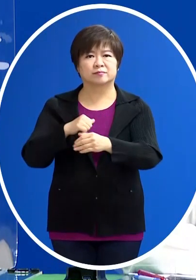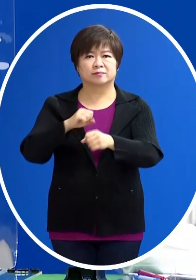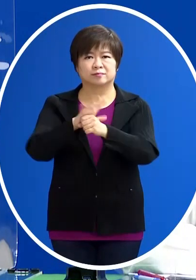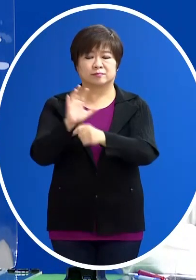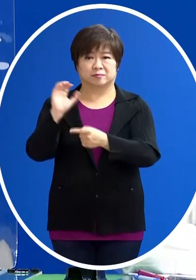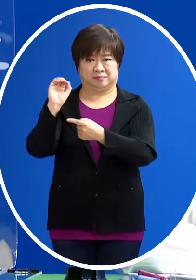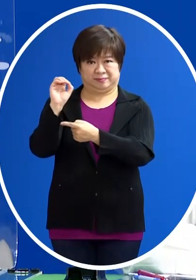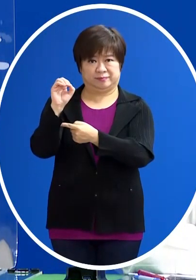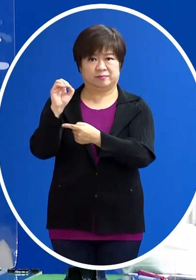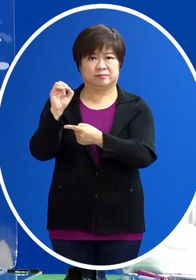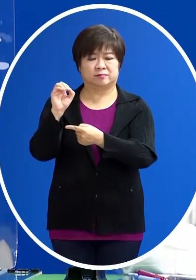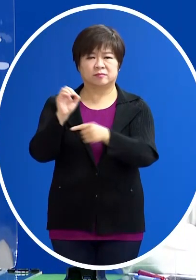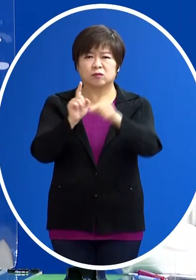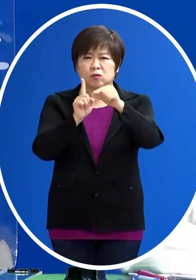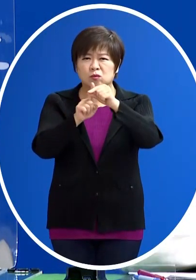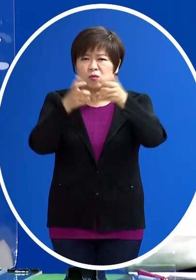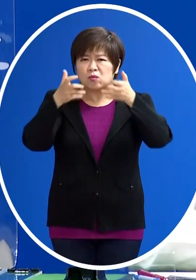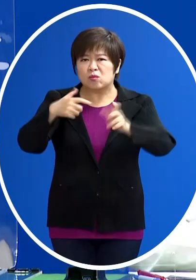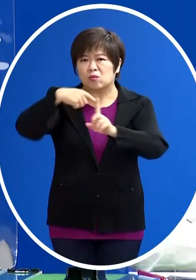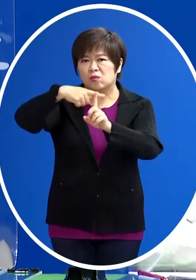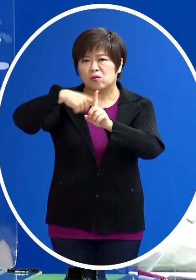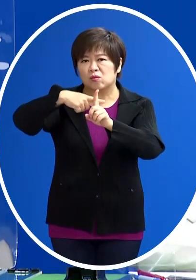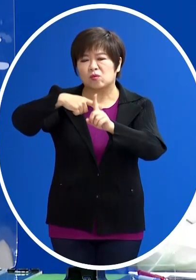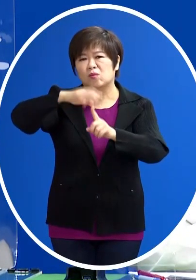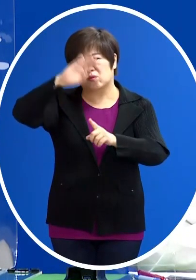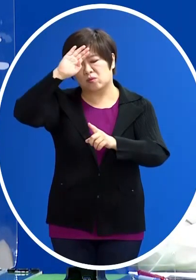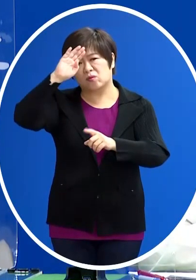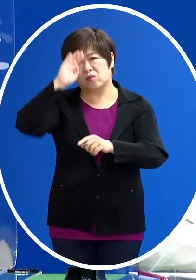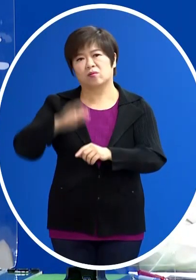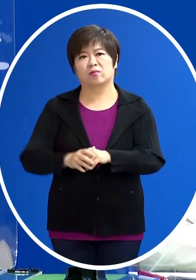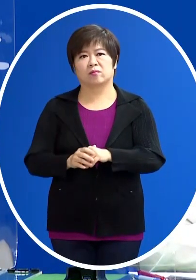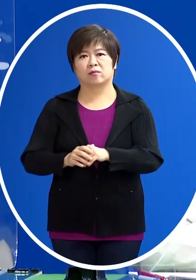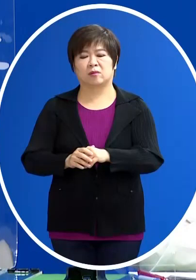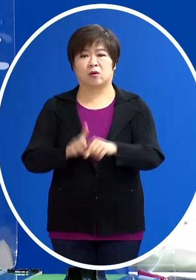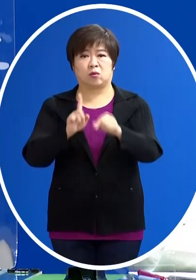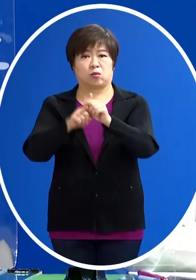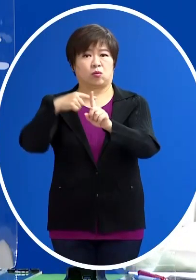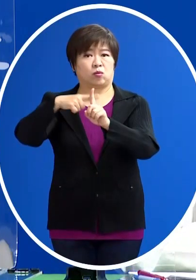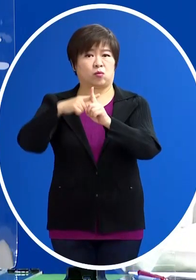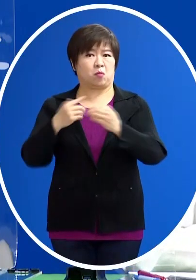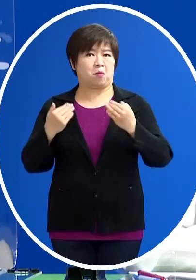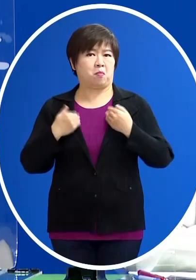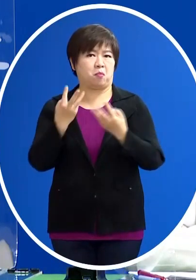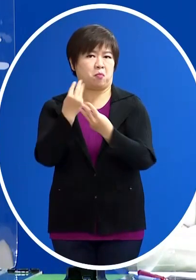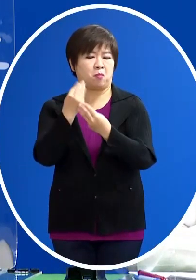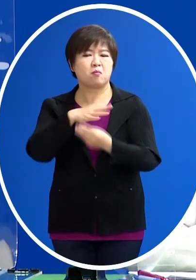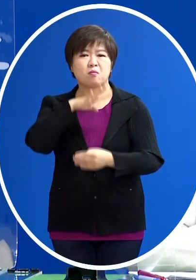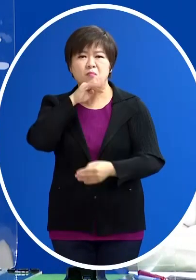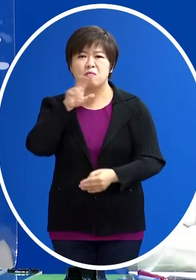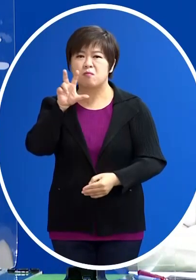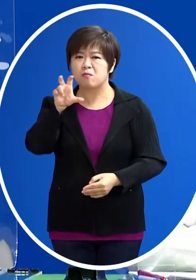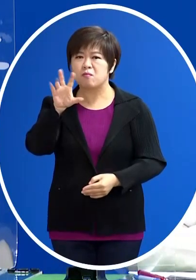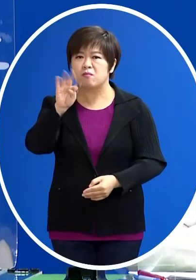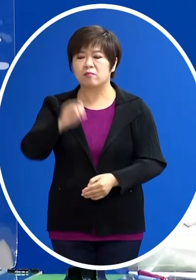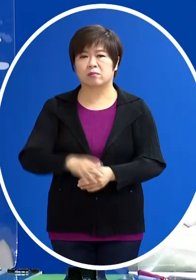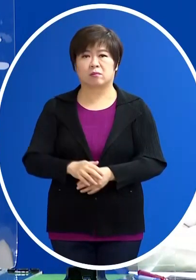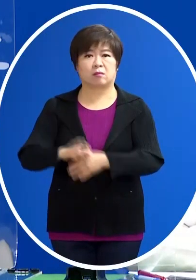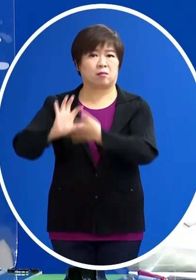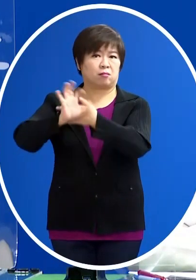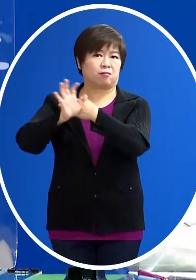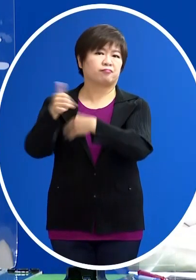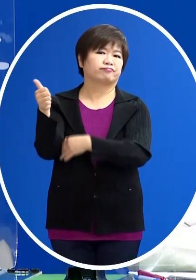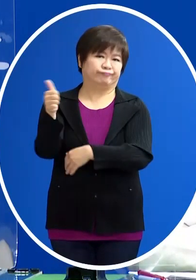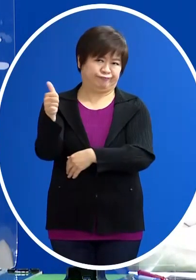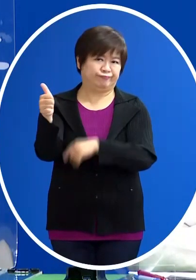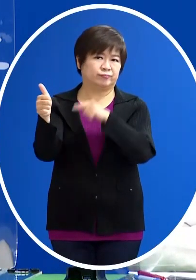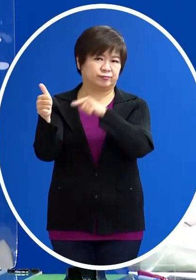Omicron 中重症以上的个案，它是属于中度的肺炎。那这是70多岁的非本国籍男